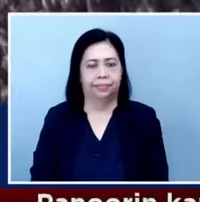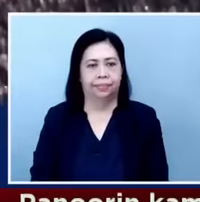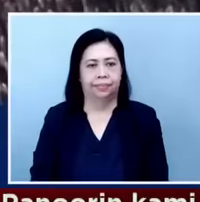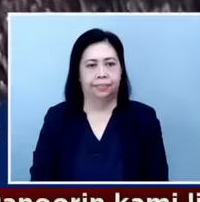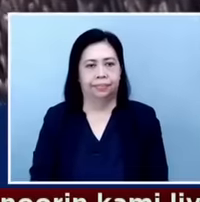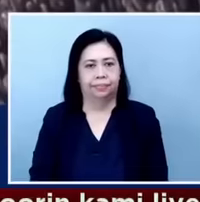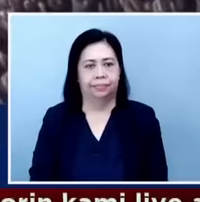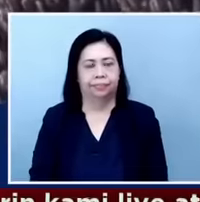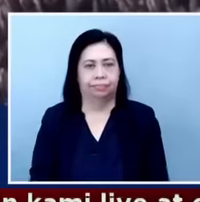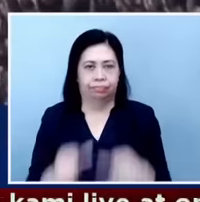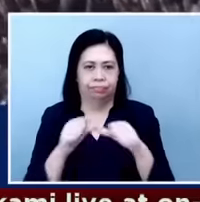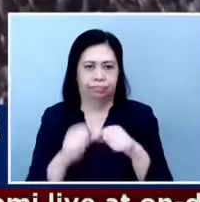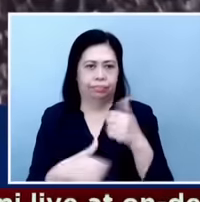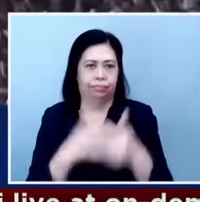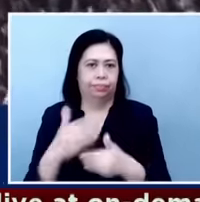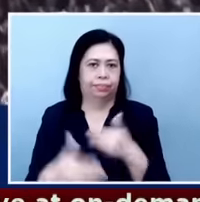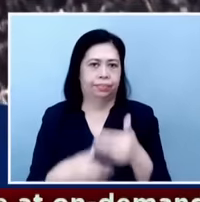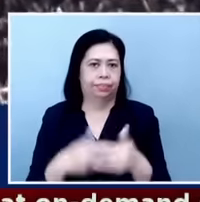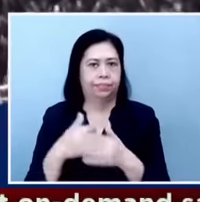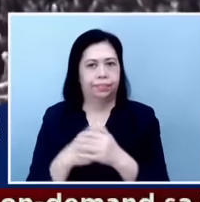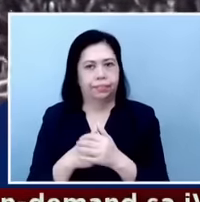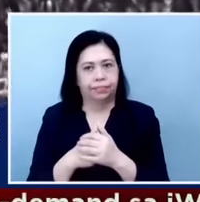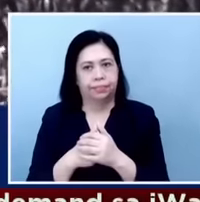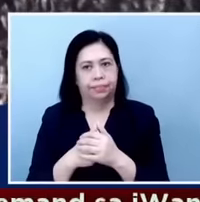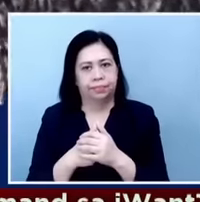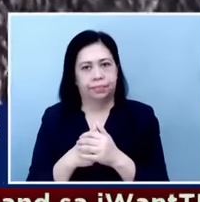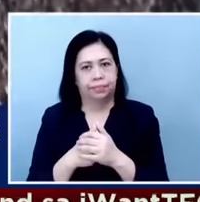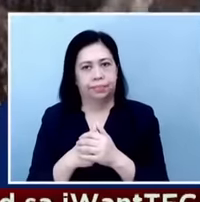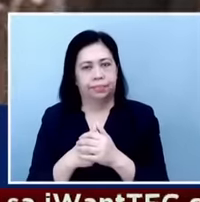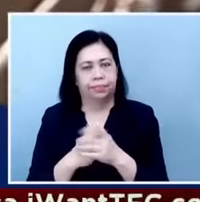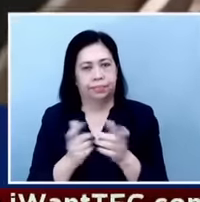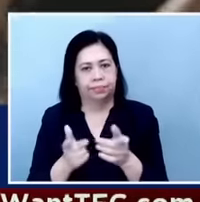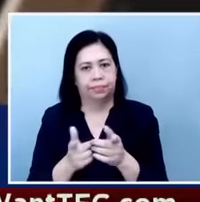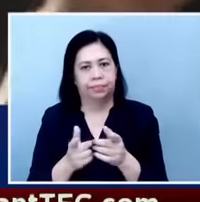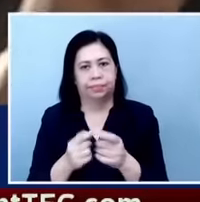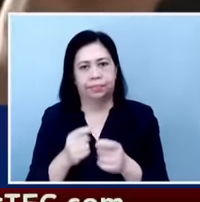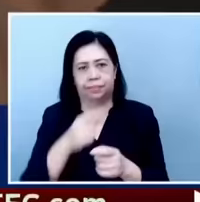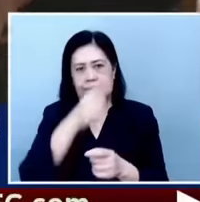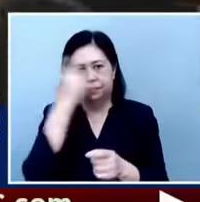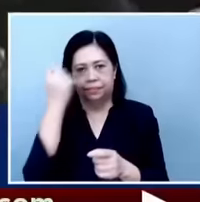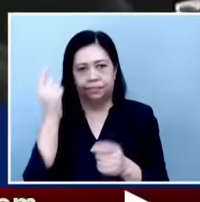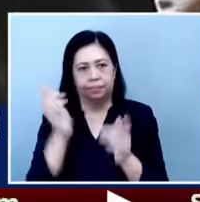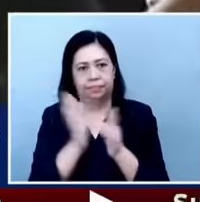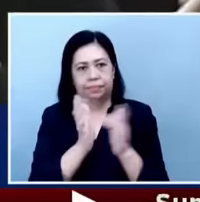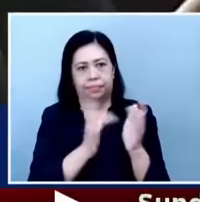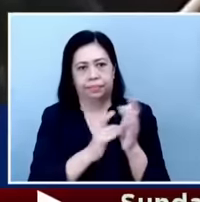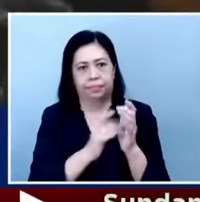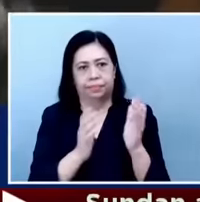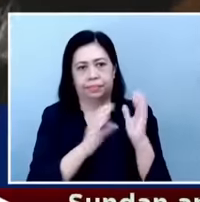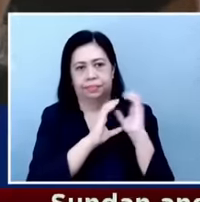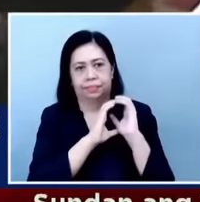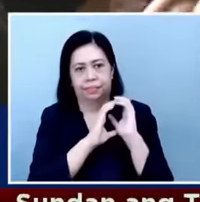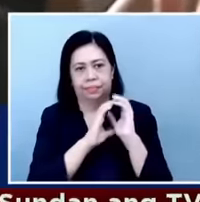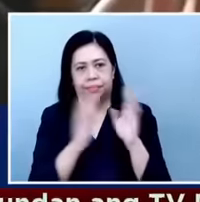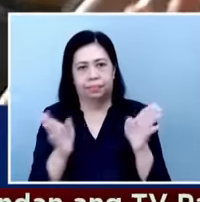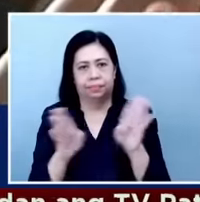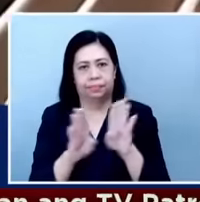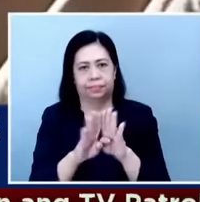Para tuloy-tuloy na ang andas ng poong Nazareno. Sinasara na yung gate, sinasara na yung gate.